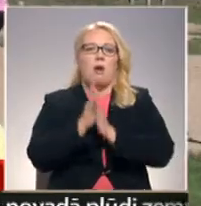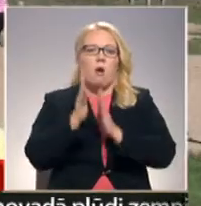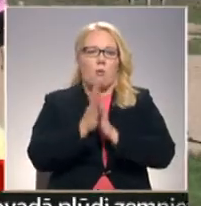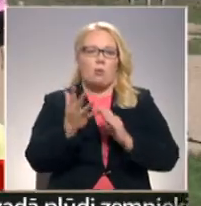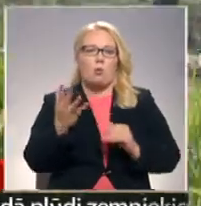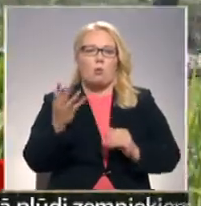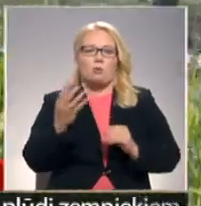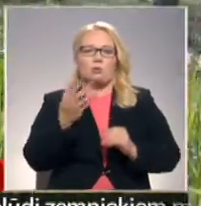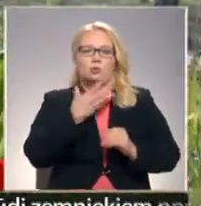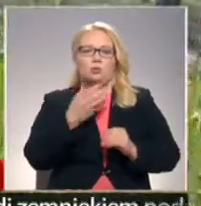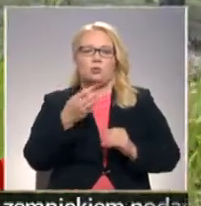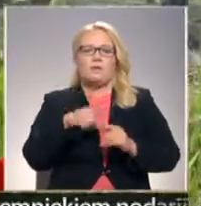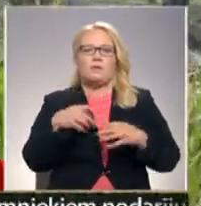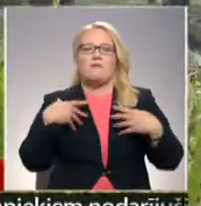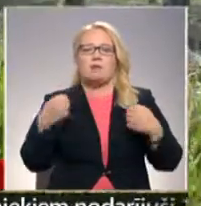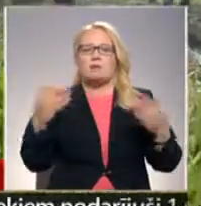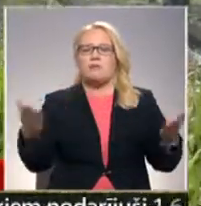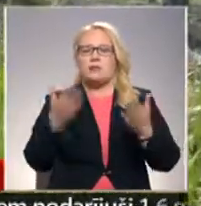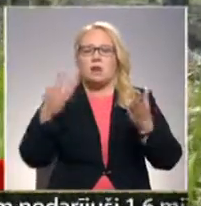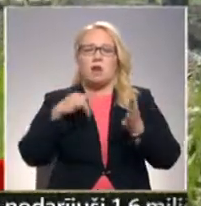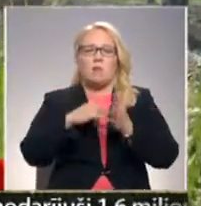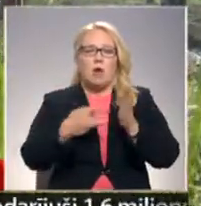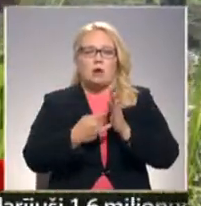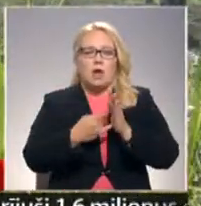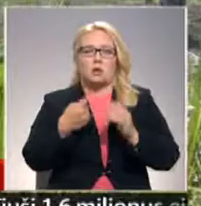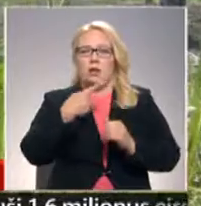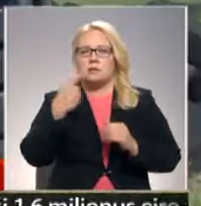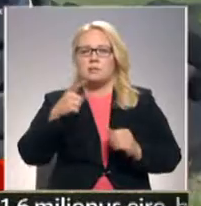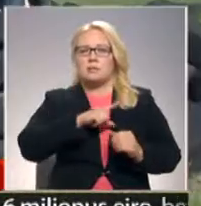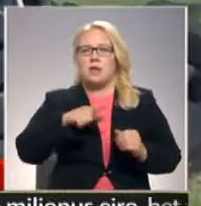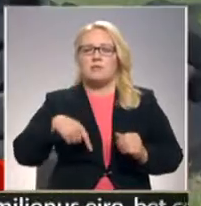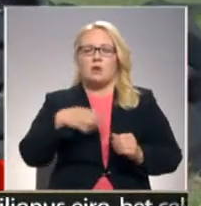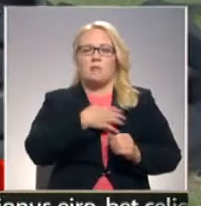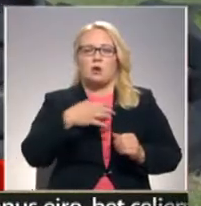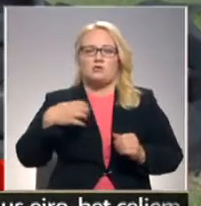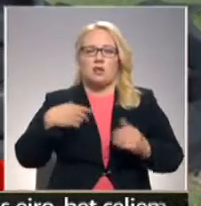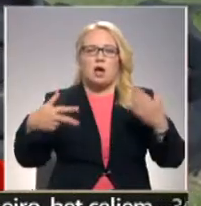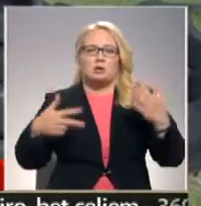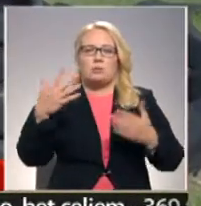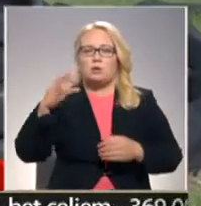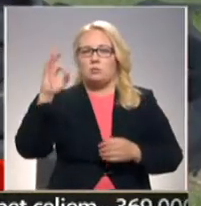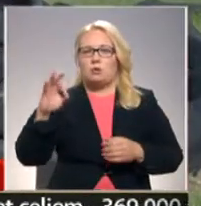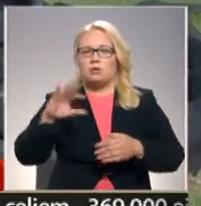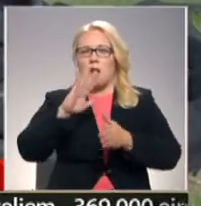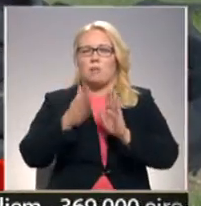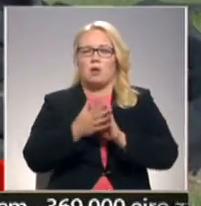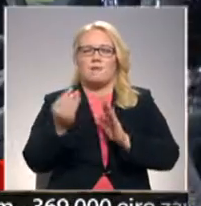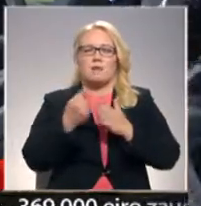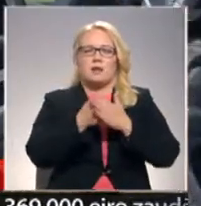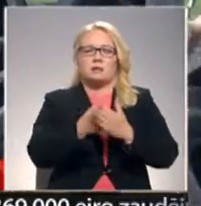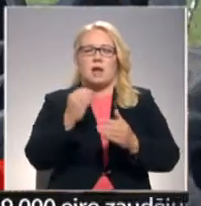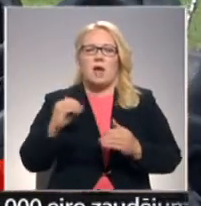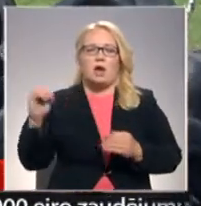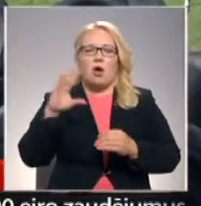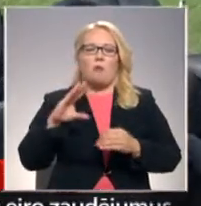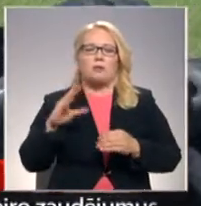auglīti sulīgu. Veselības veicināšanas projektu vairāk nekā 100 Latvijas pašvaldībās 85% apmērā finansē Eiropas